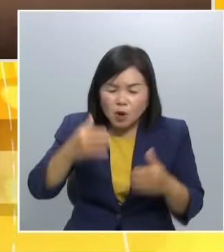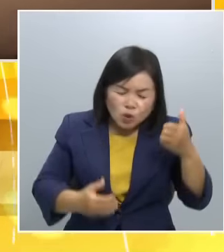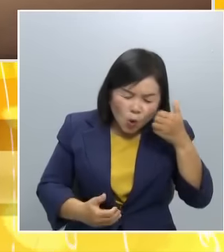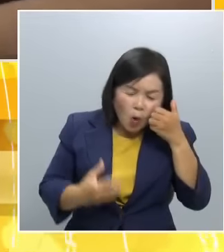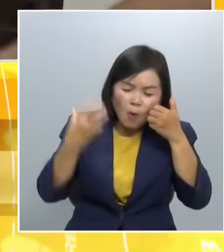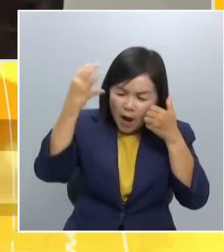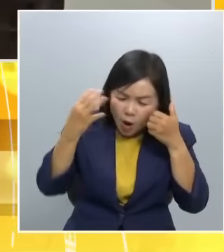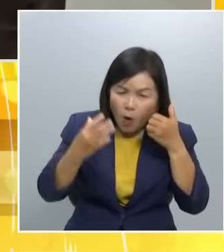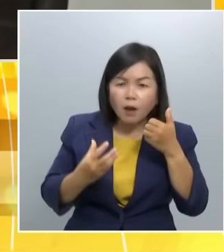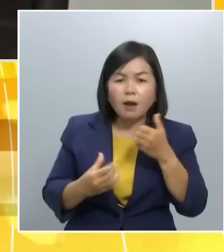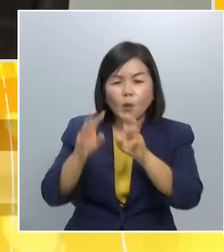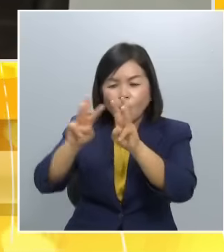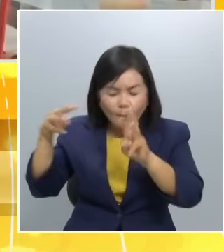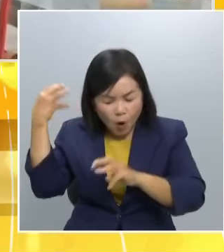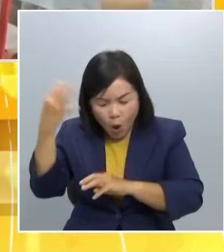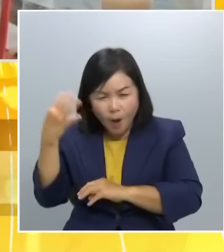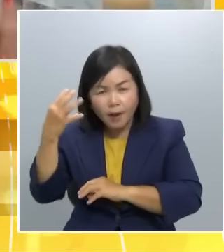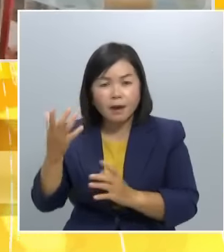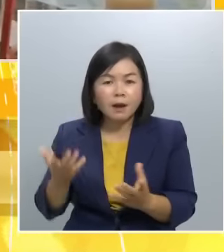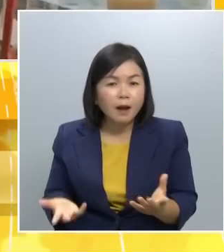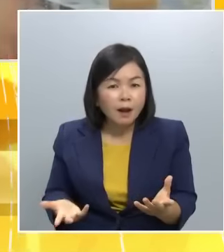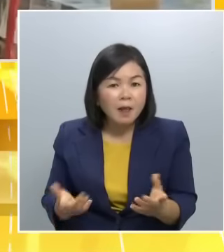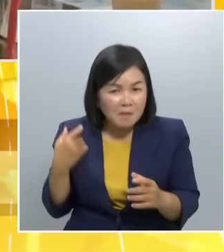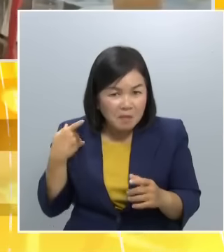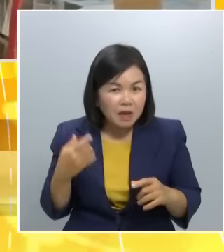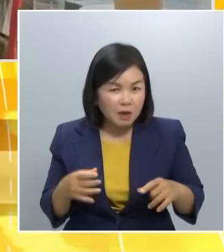ายหนึ่งนะอาจจะ